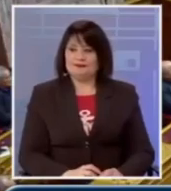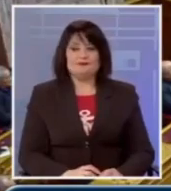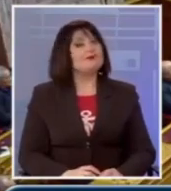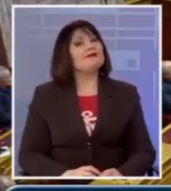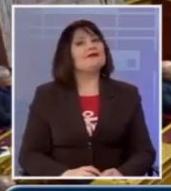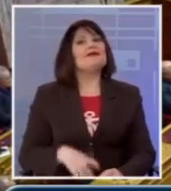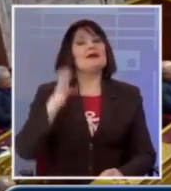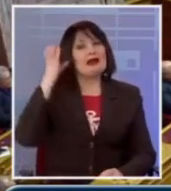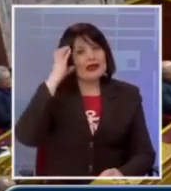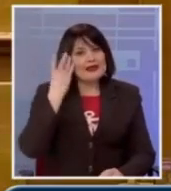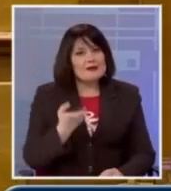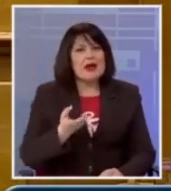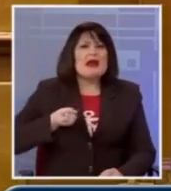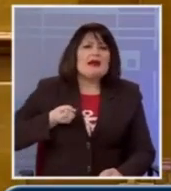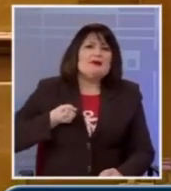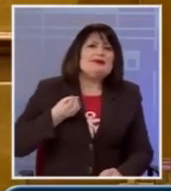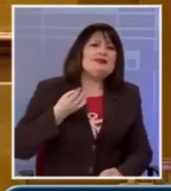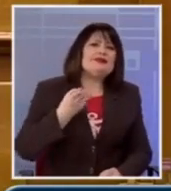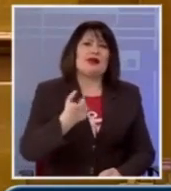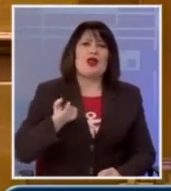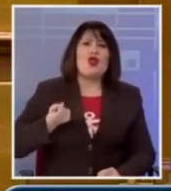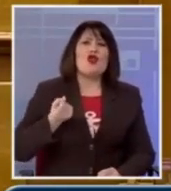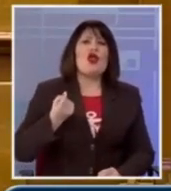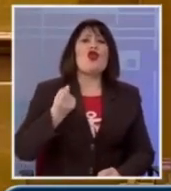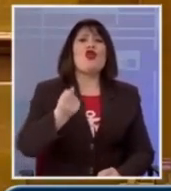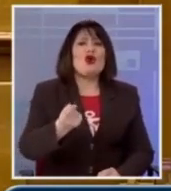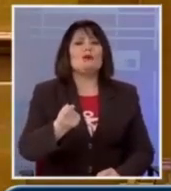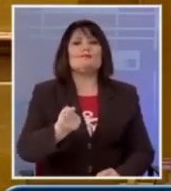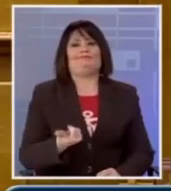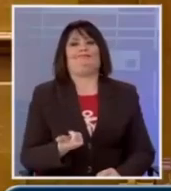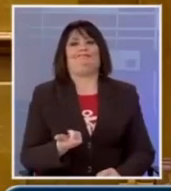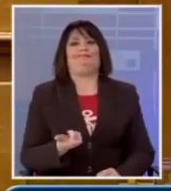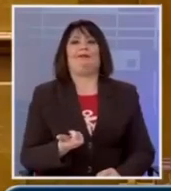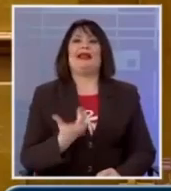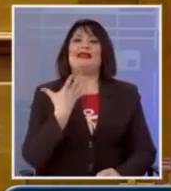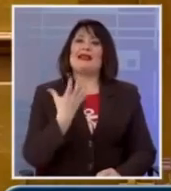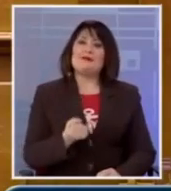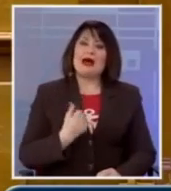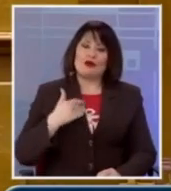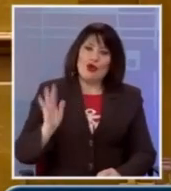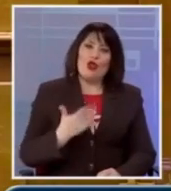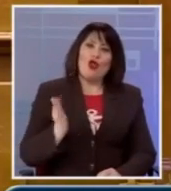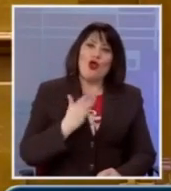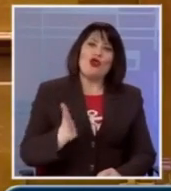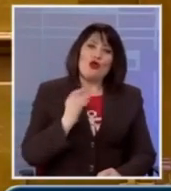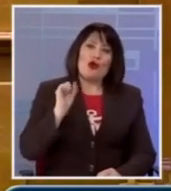Θυμάμαι δεκάδες δόσεις που κόλλησαν στο αν θα υπάρχουν ομαδικές απολύσεις ή